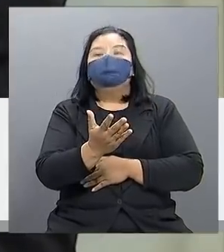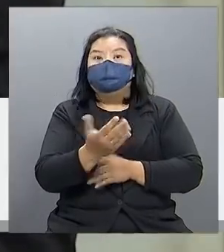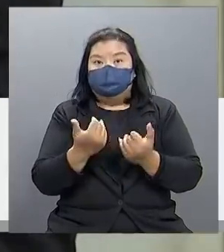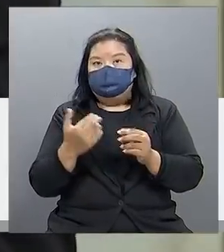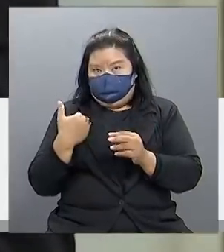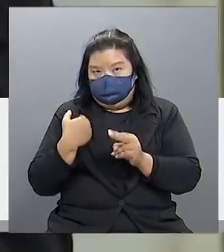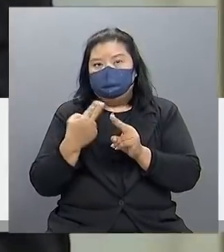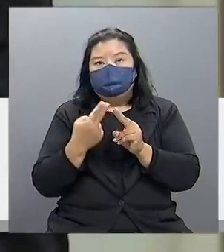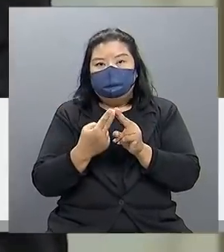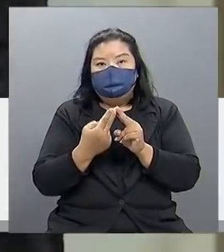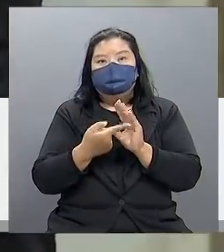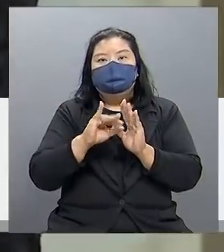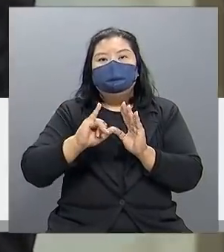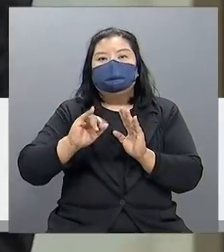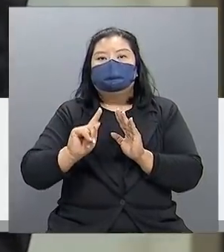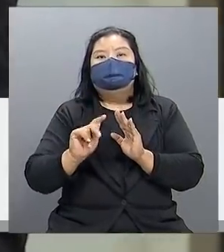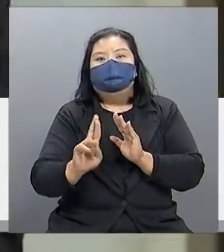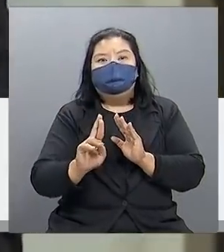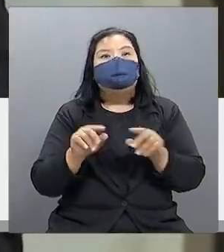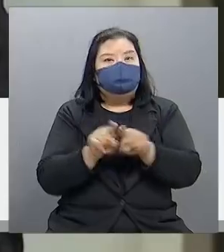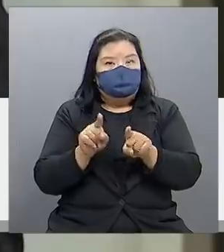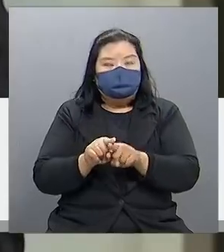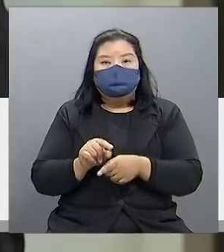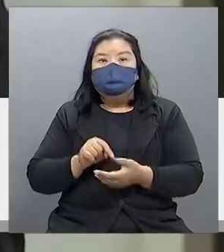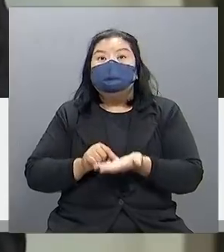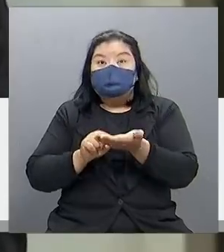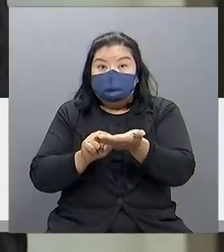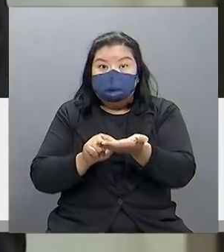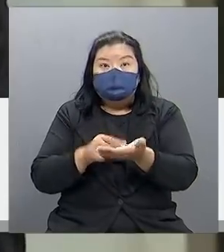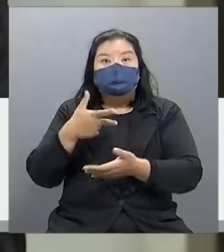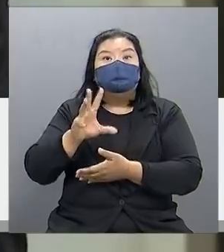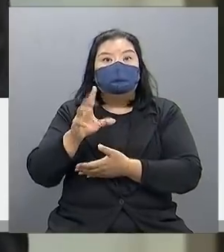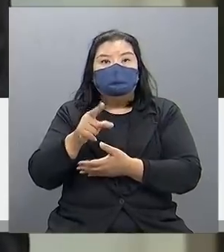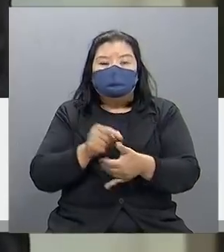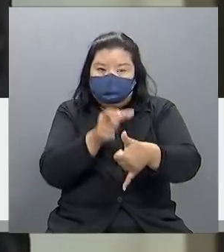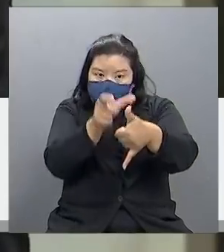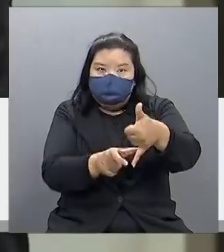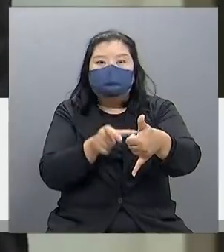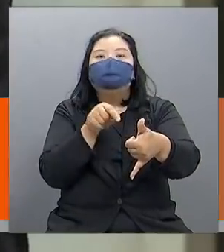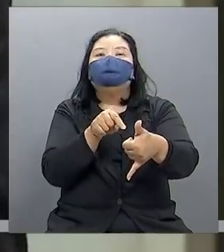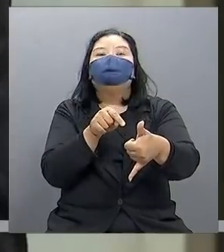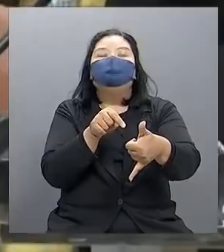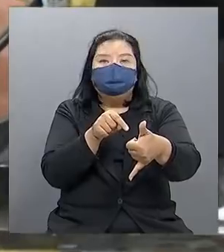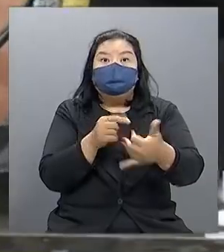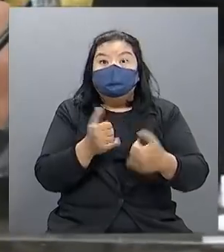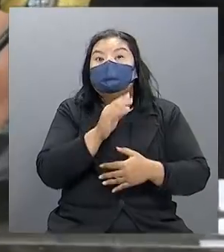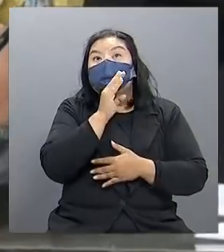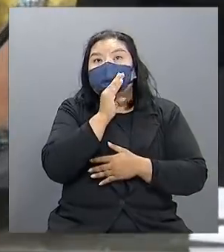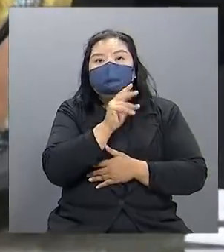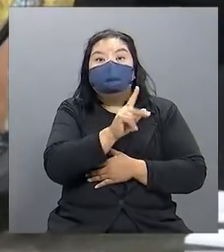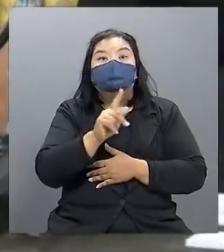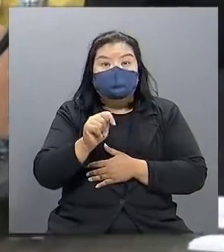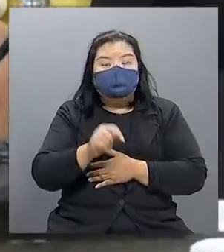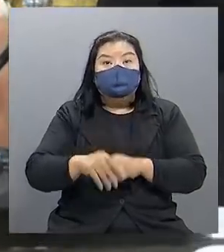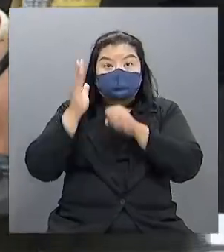รีกิจวัฒนะที่ไปยื่นต่อปปช.และกกต.ก็อยู่ระหว่างการดำเนินการคุณสมชัยบอกว่าถ้ากกต.ยังไม่แถลงอย่างชัดเจนใน